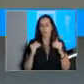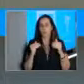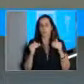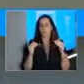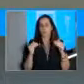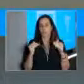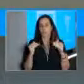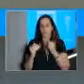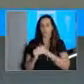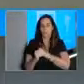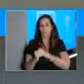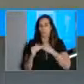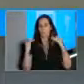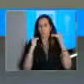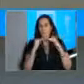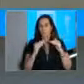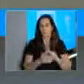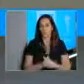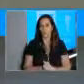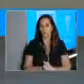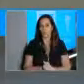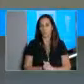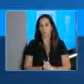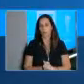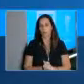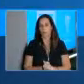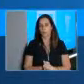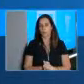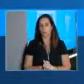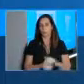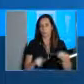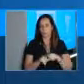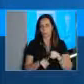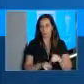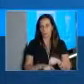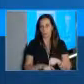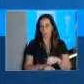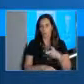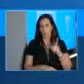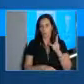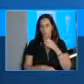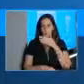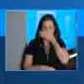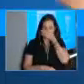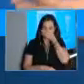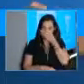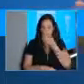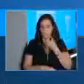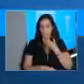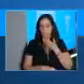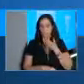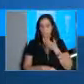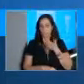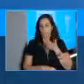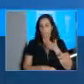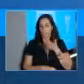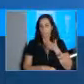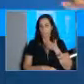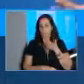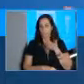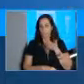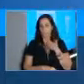דת ושוויון. כן. כצעקתה. בוודאי. וחמור יותר. קל לרב